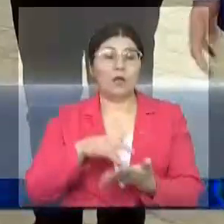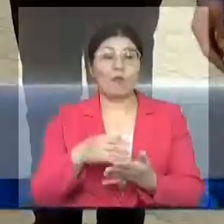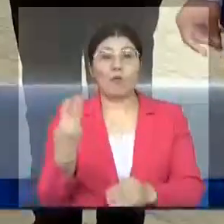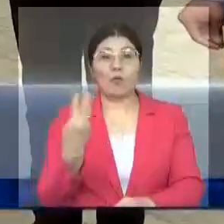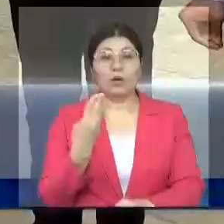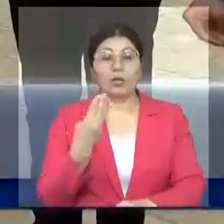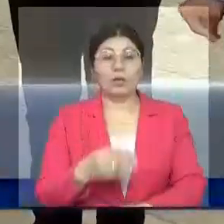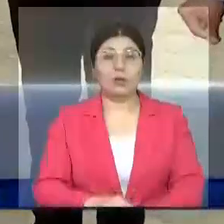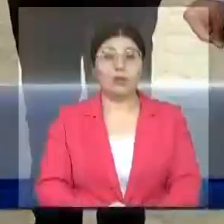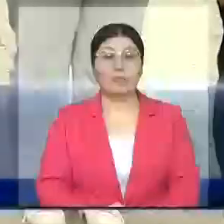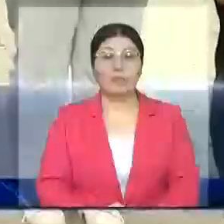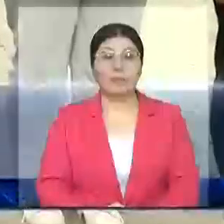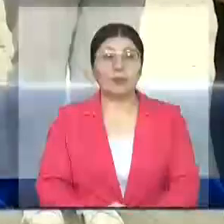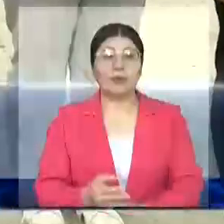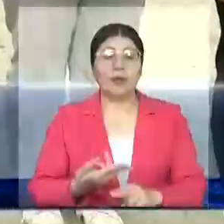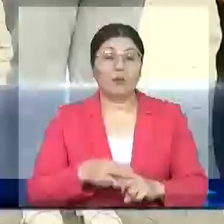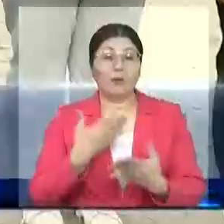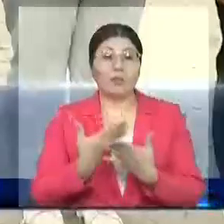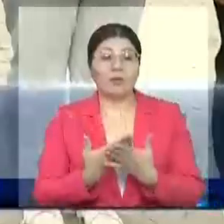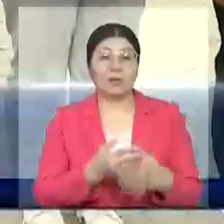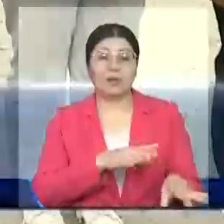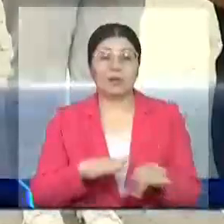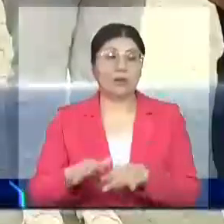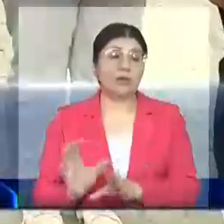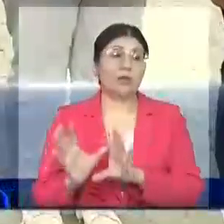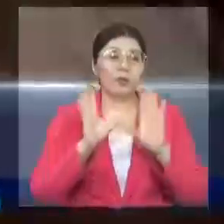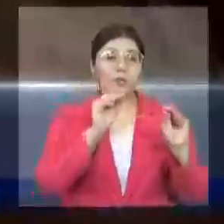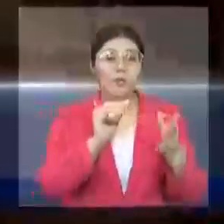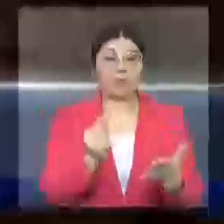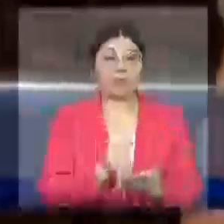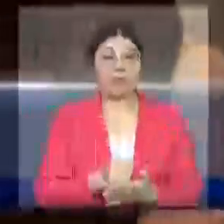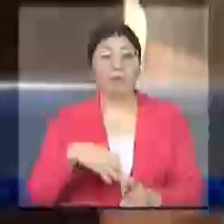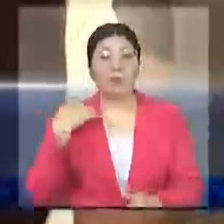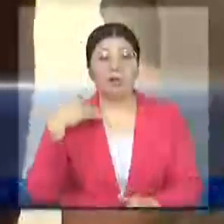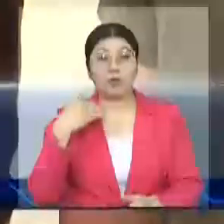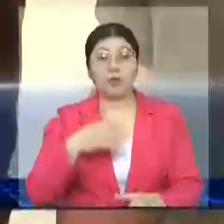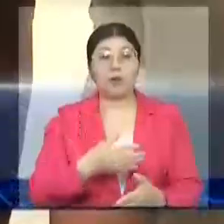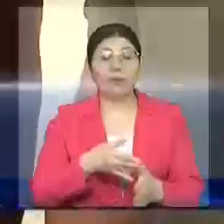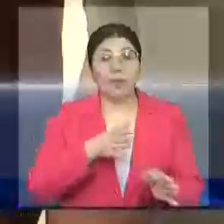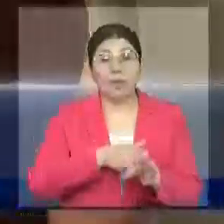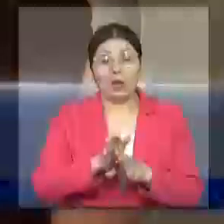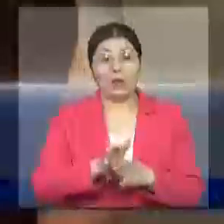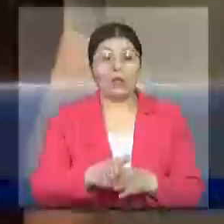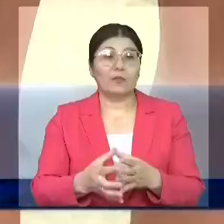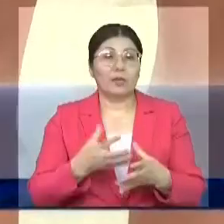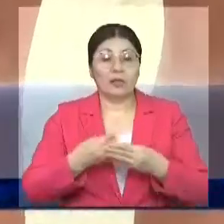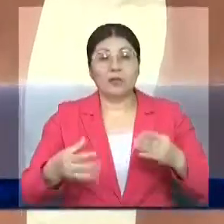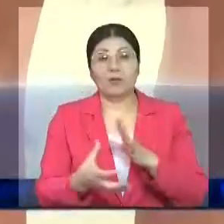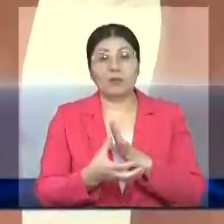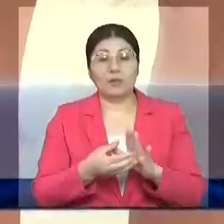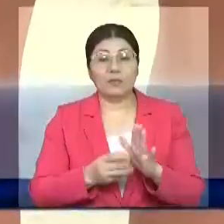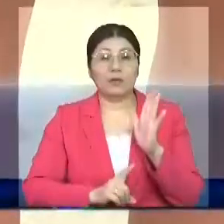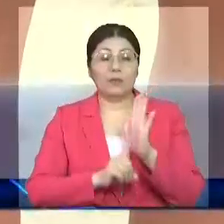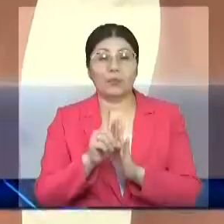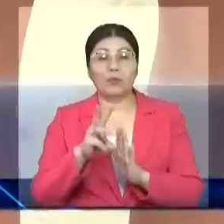районов арту беско области как было отмечено в ходе торжественных проводов город Актобе выполнил наряд по всес призывной кампании которая напомню стартовала